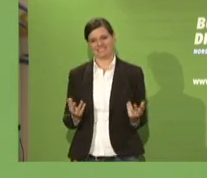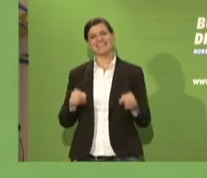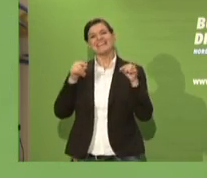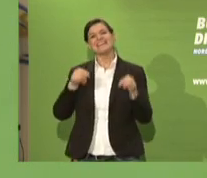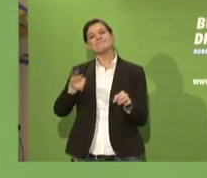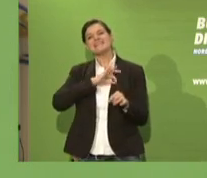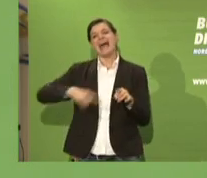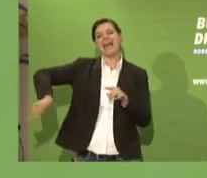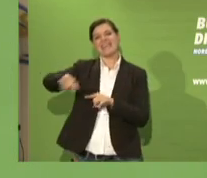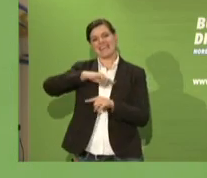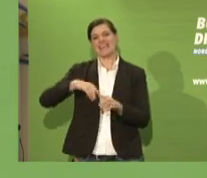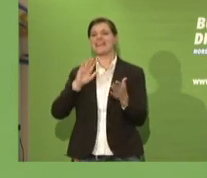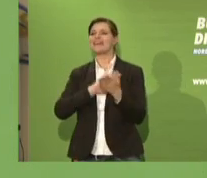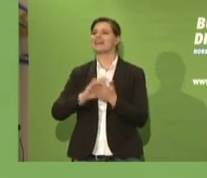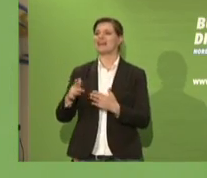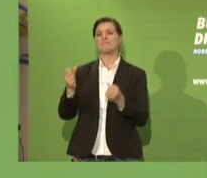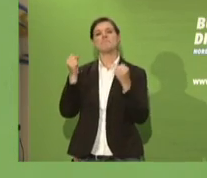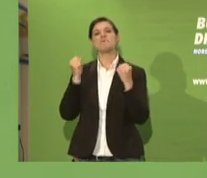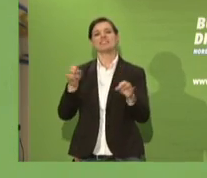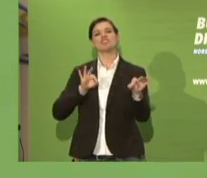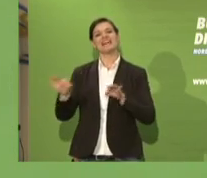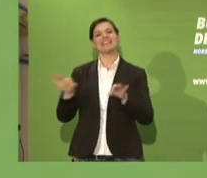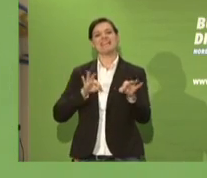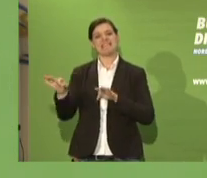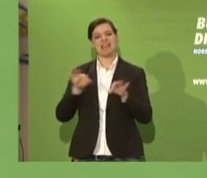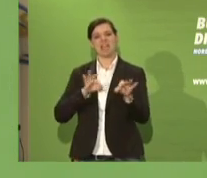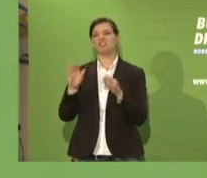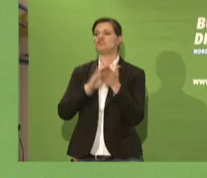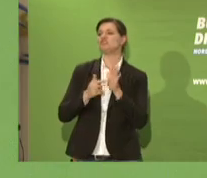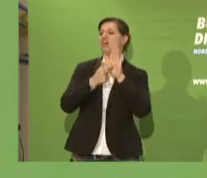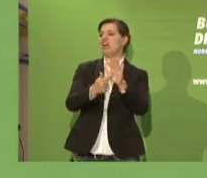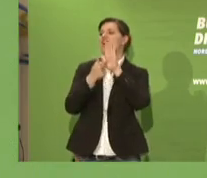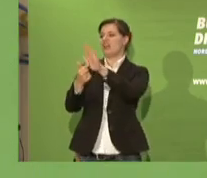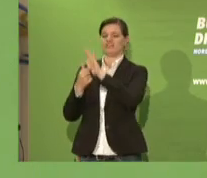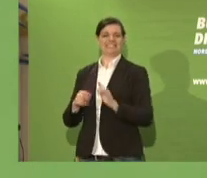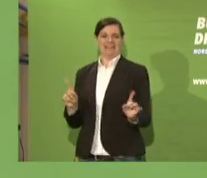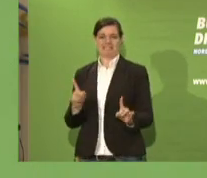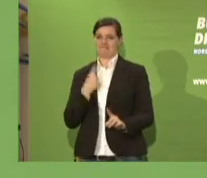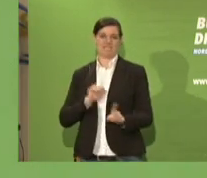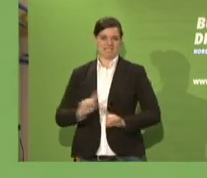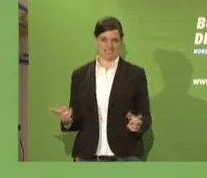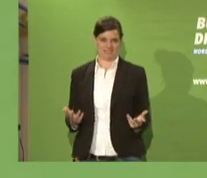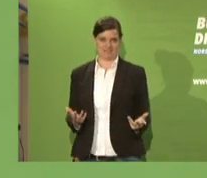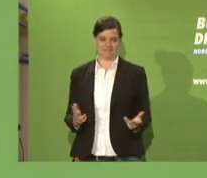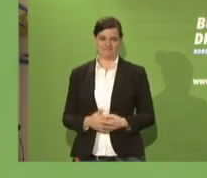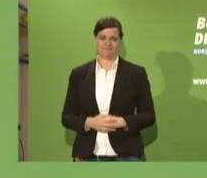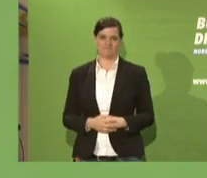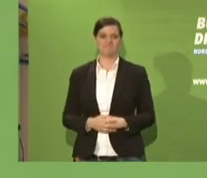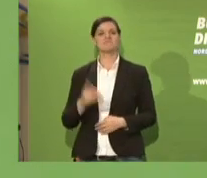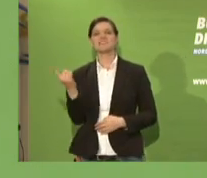reiner machtstrategischer Mehrheitsbeschaffer nicht zur Verfügung. Wir reduzieren uns nicht auf eine